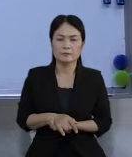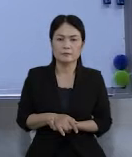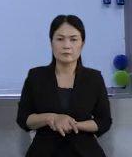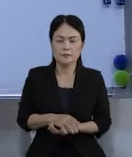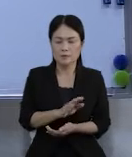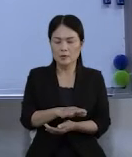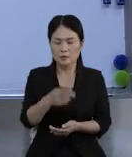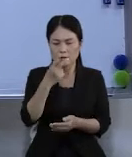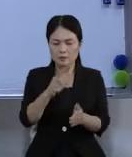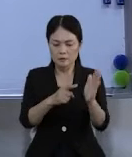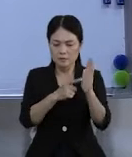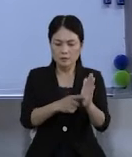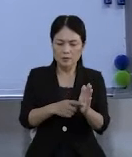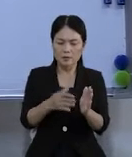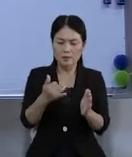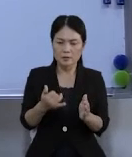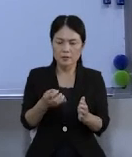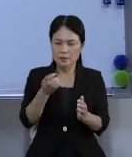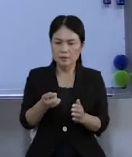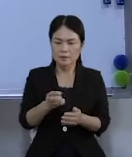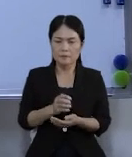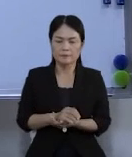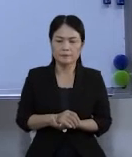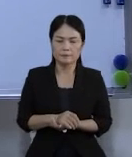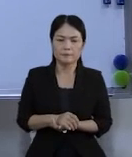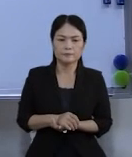Chúng con mở tiêu hòn này bằng tạch mớ.